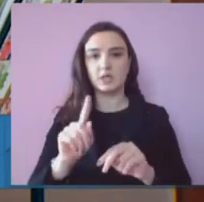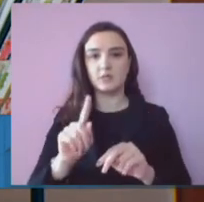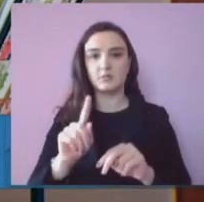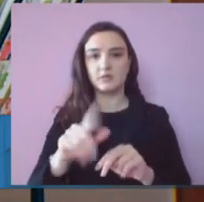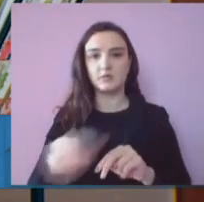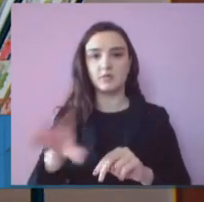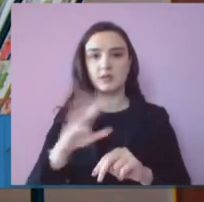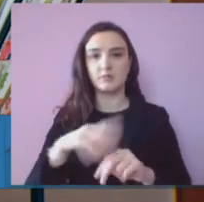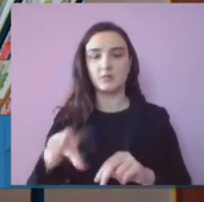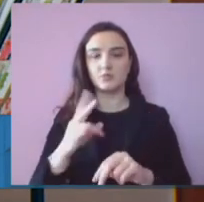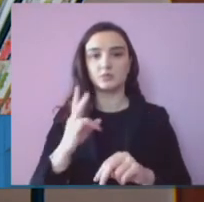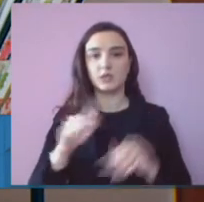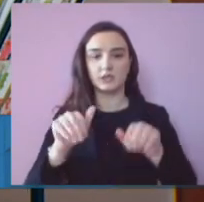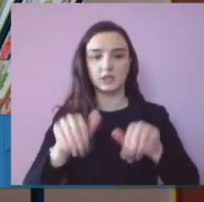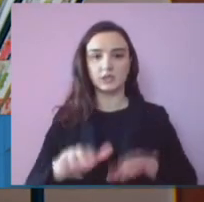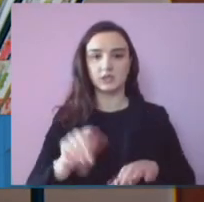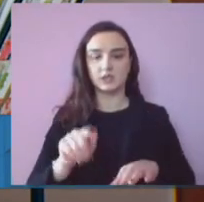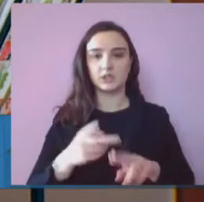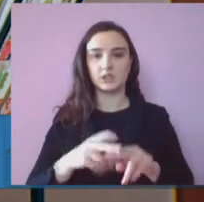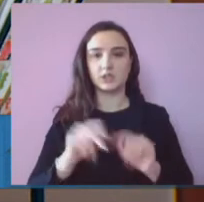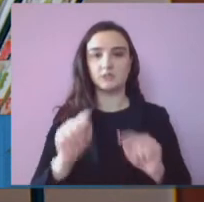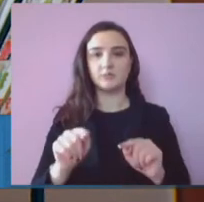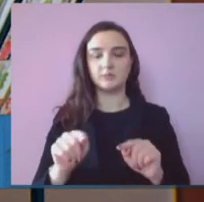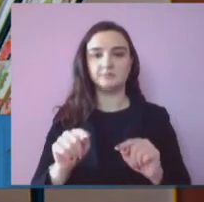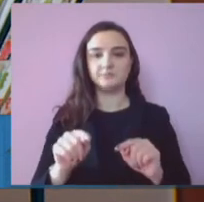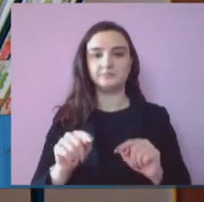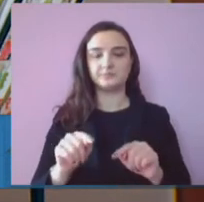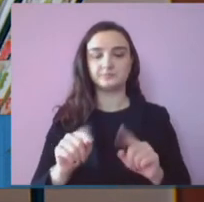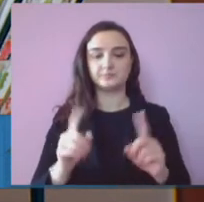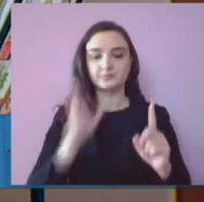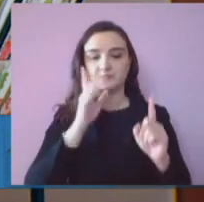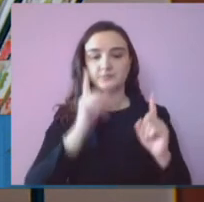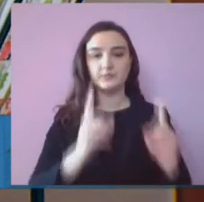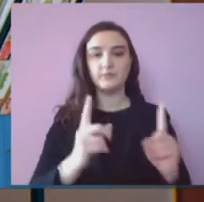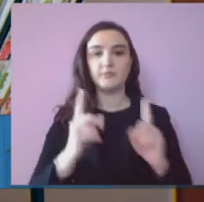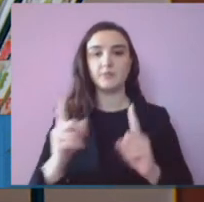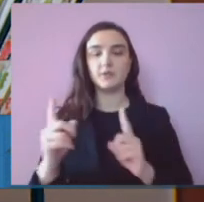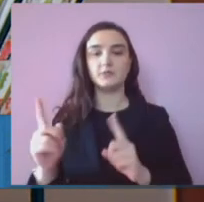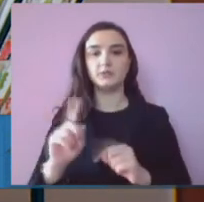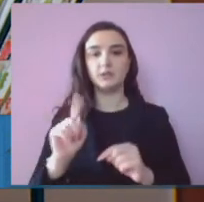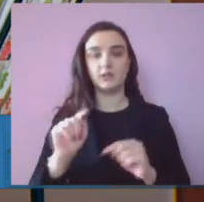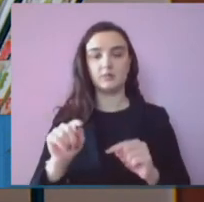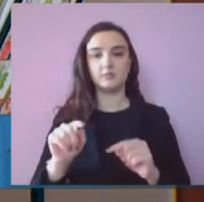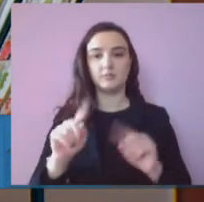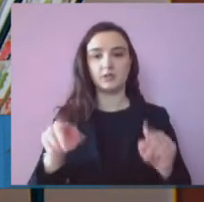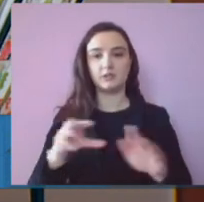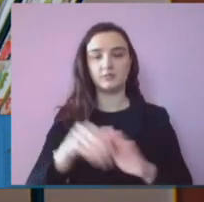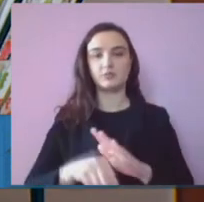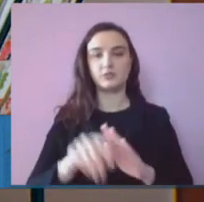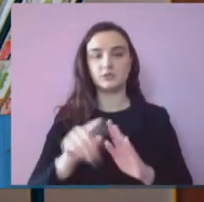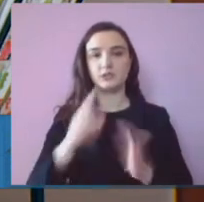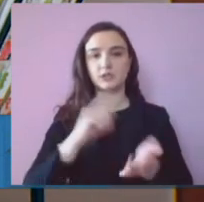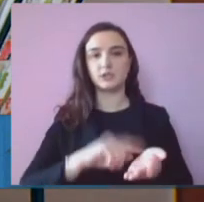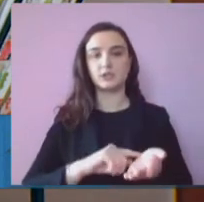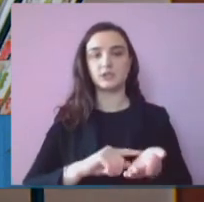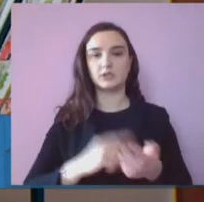უნდა გადაწყდეს იმ დიაპაზონით, რა ფარგლებშიც ცვალებადობს სისხლში გლუკოზის დონე